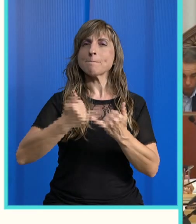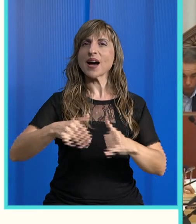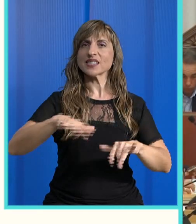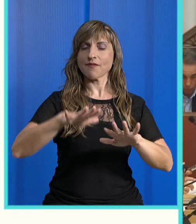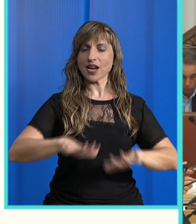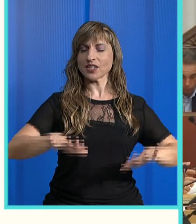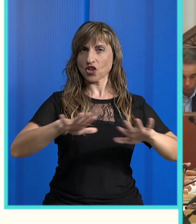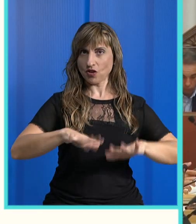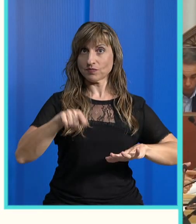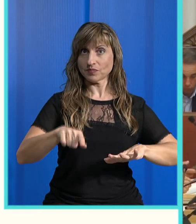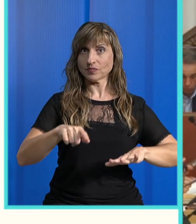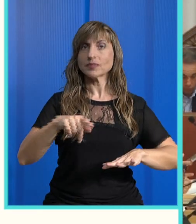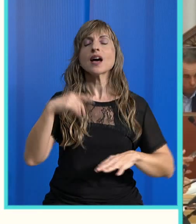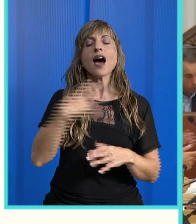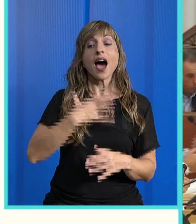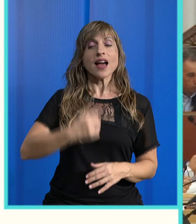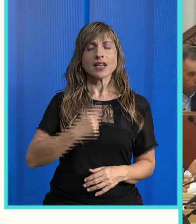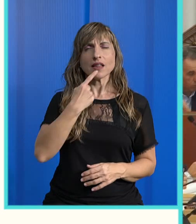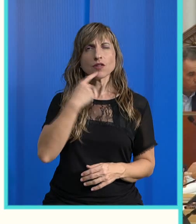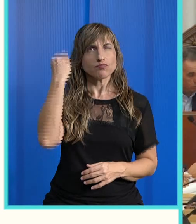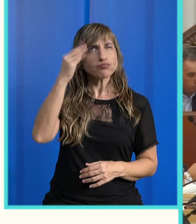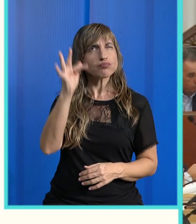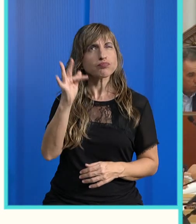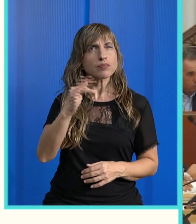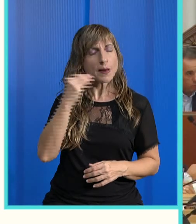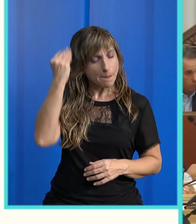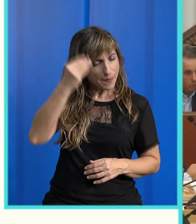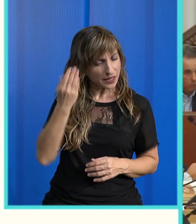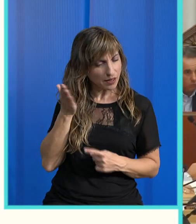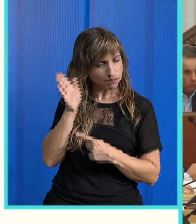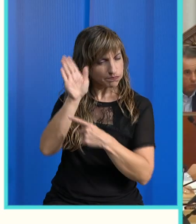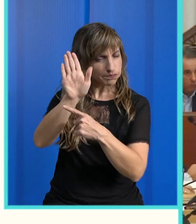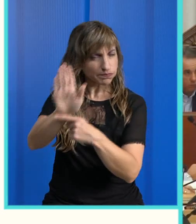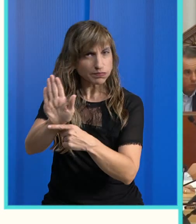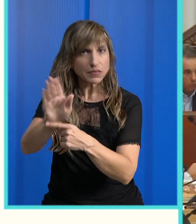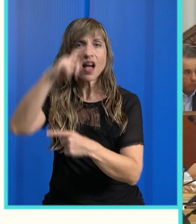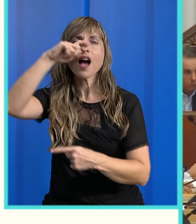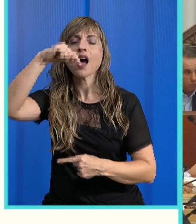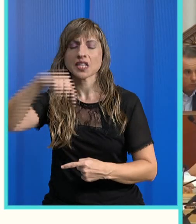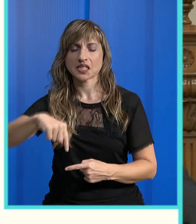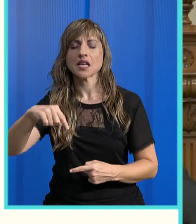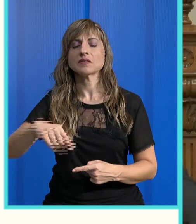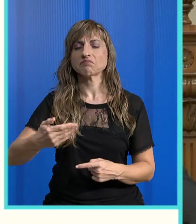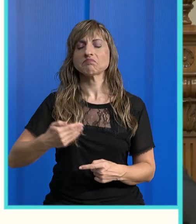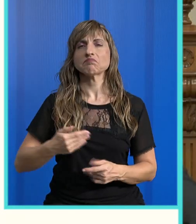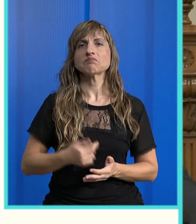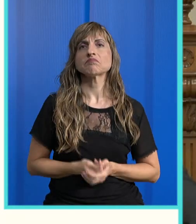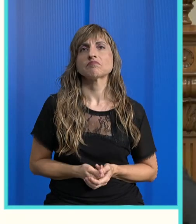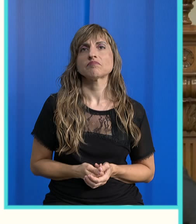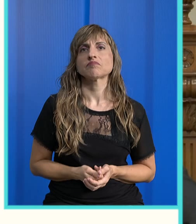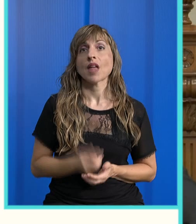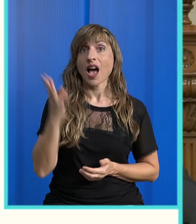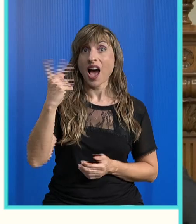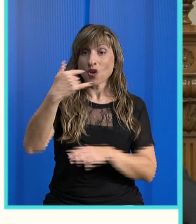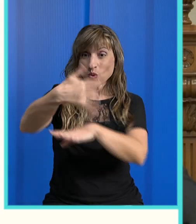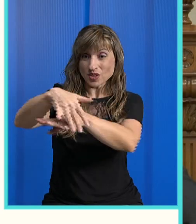'alcalde, més, s'ha mostrat optimista i espera poder presentar una proposta concreta abans que finalitzi l'any. Alguns carrers de